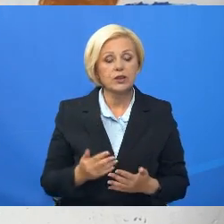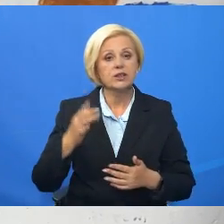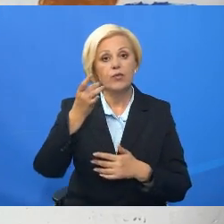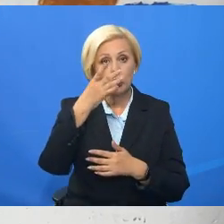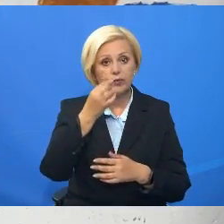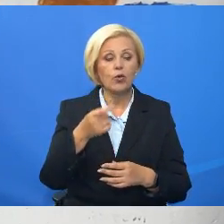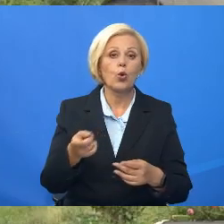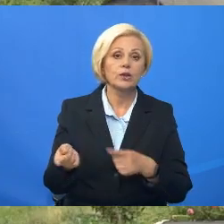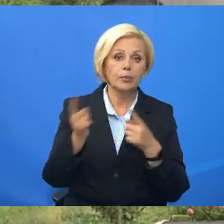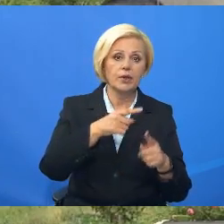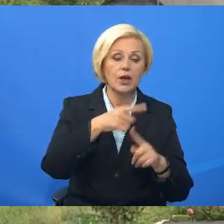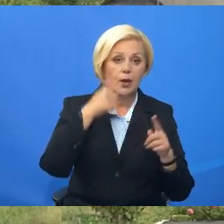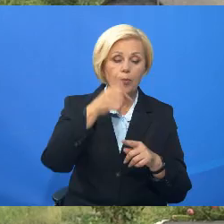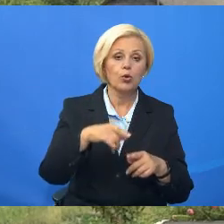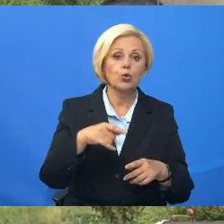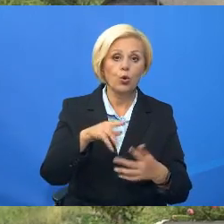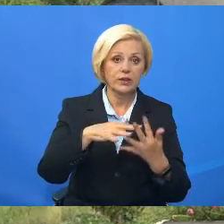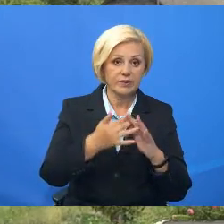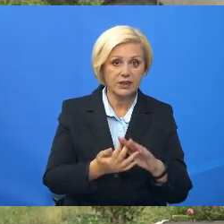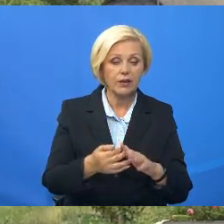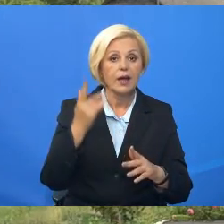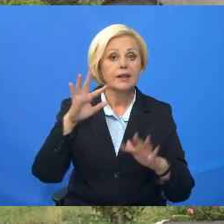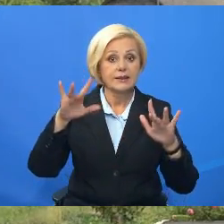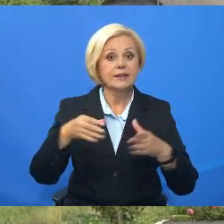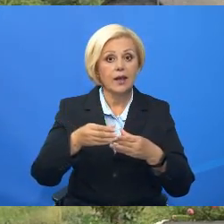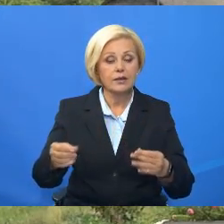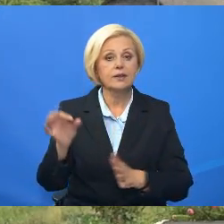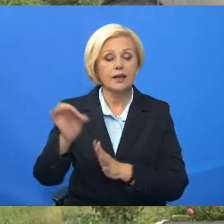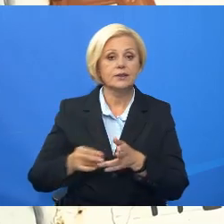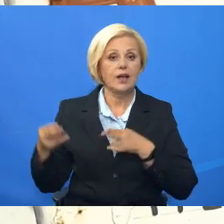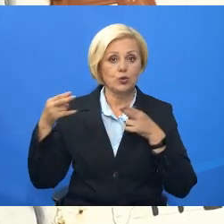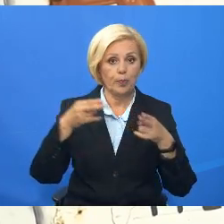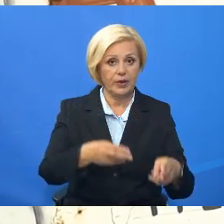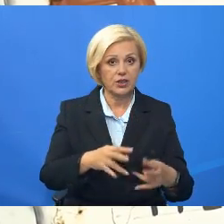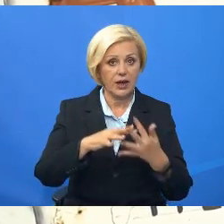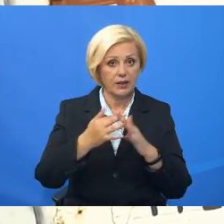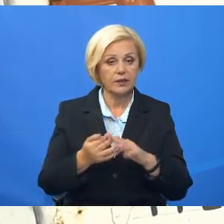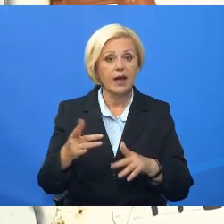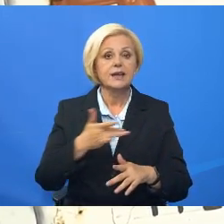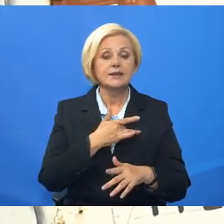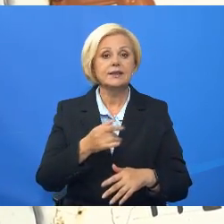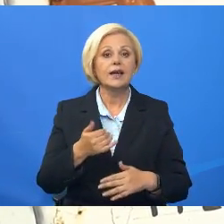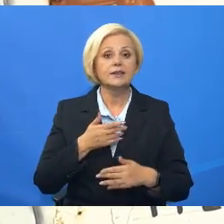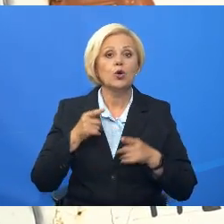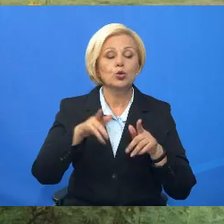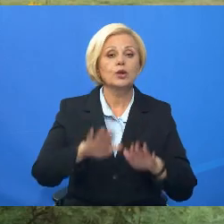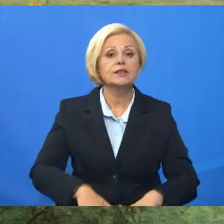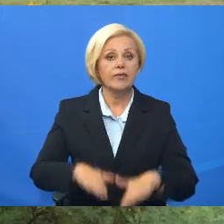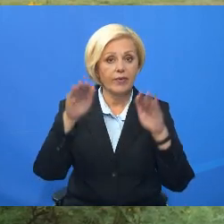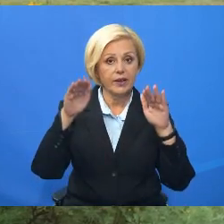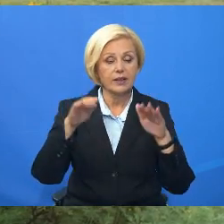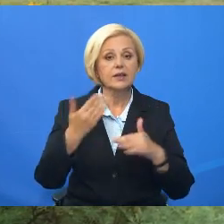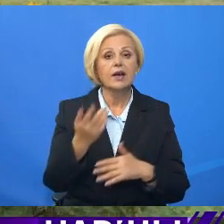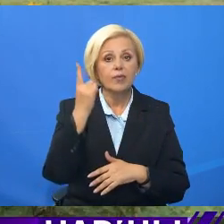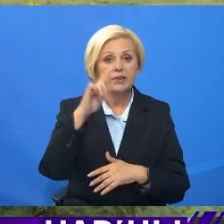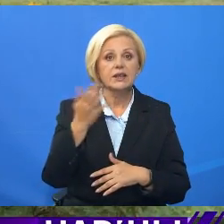на радзіме бацькоў. Як толькі сыходзіць снег, жанчына тут як тут, у Жмурным. Сэрца рвецца туды, дзе прайшло дзяцінства. Вы